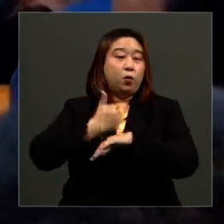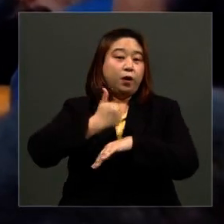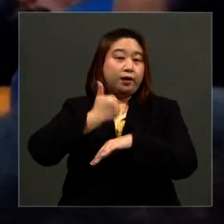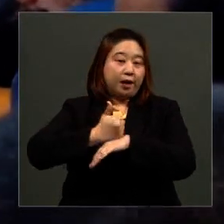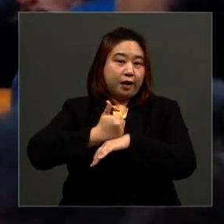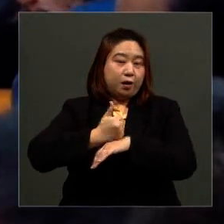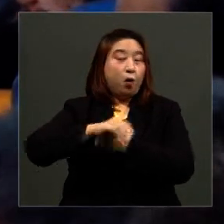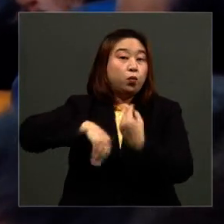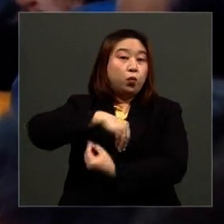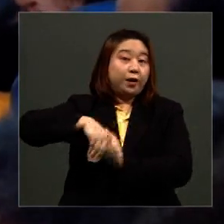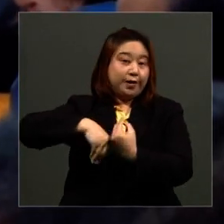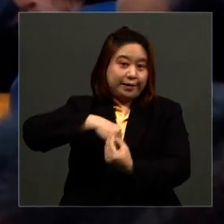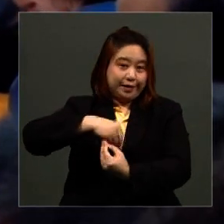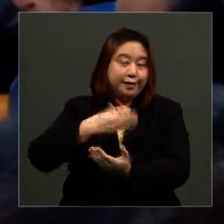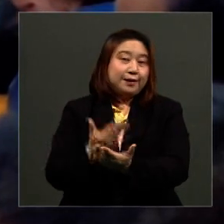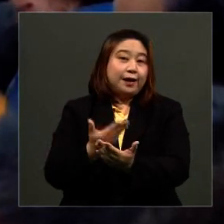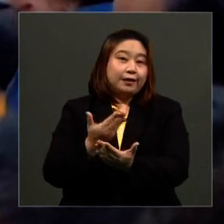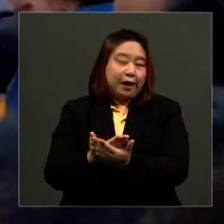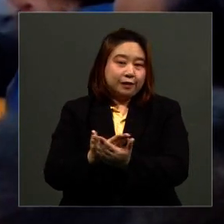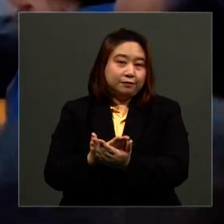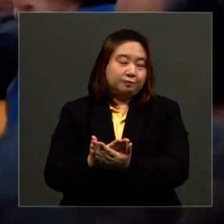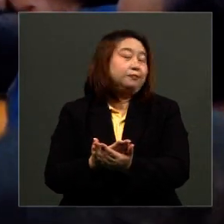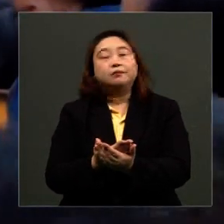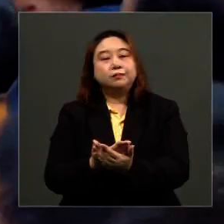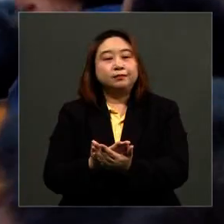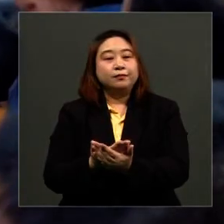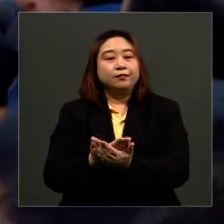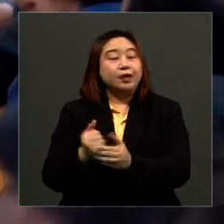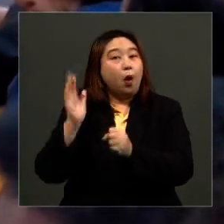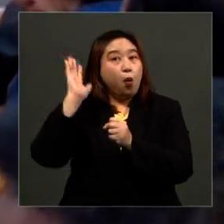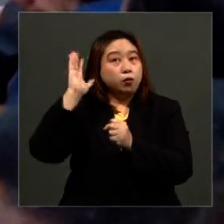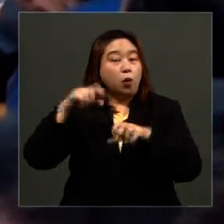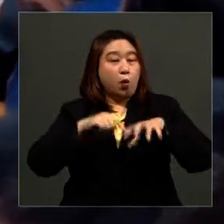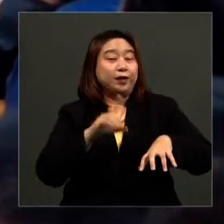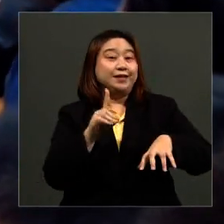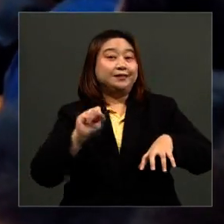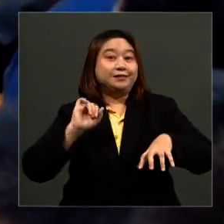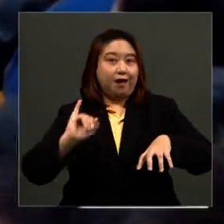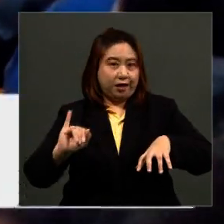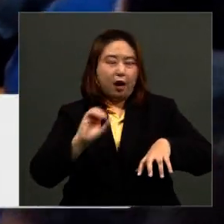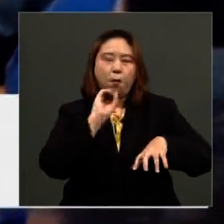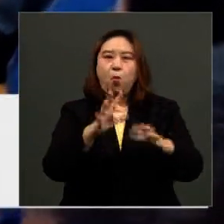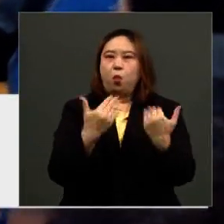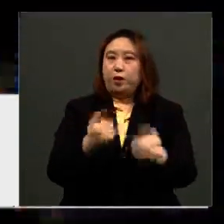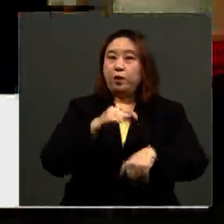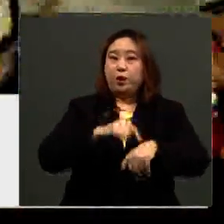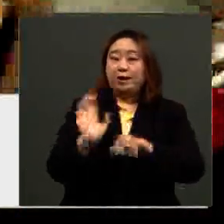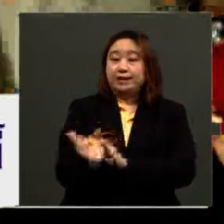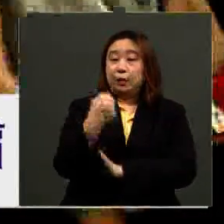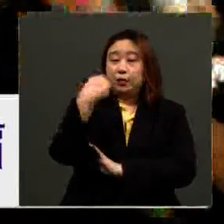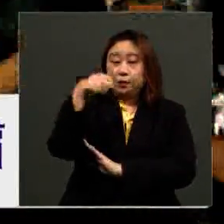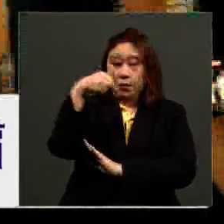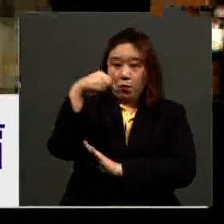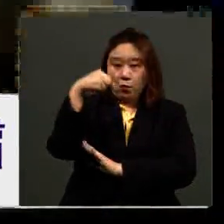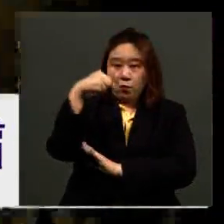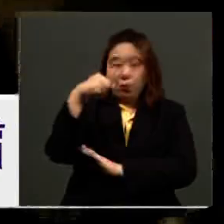กองธุรกิจธุรการเงินนอกระบบในฐานะโฆษกกรมสอบสวนคดีพิเศษบอกว่าวันนี้เวลา 10:00นคณะ